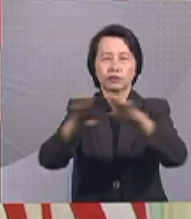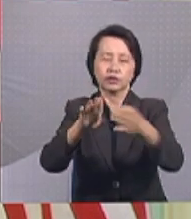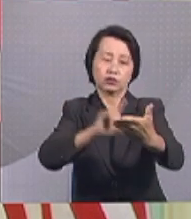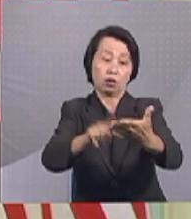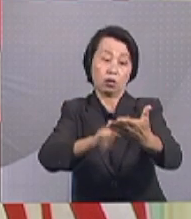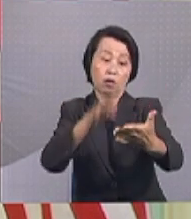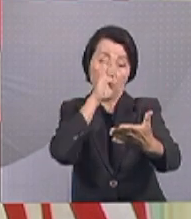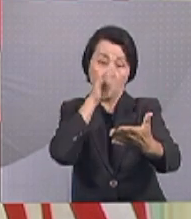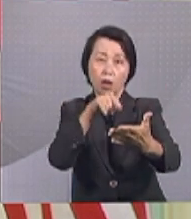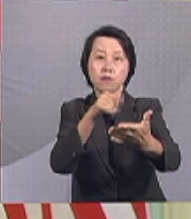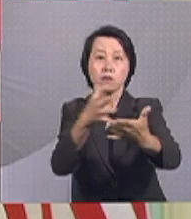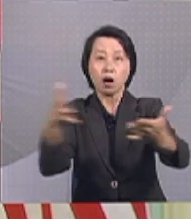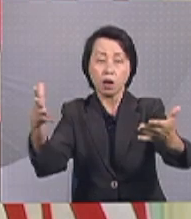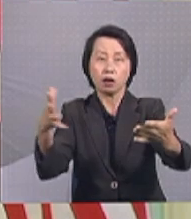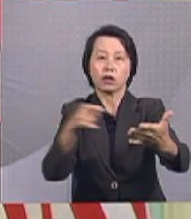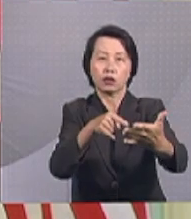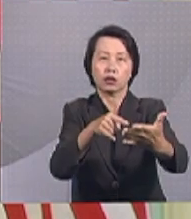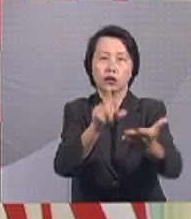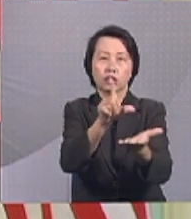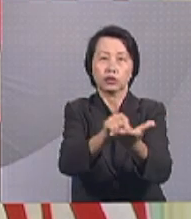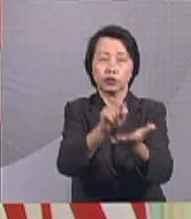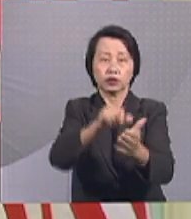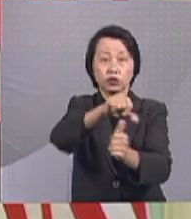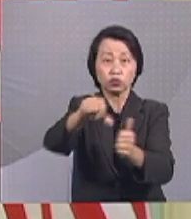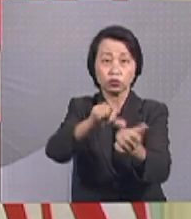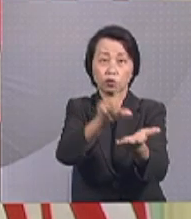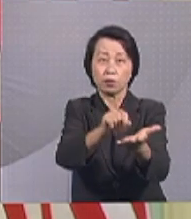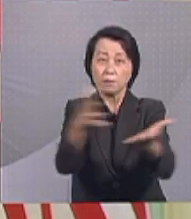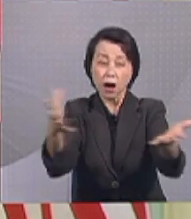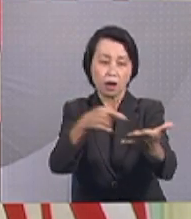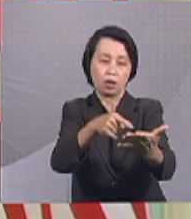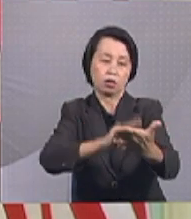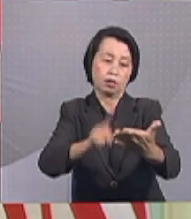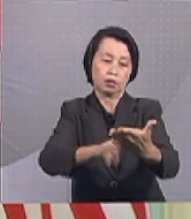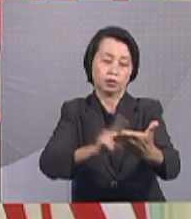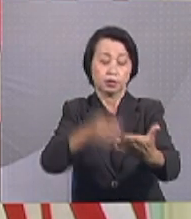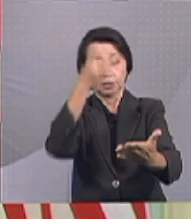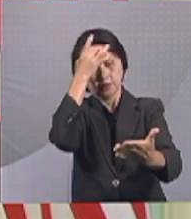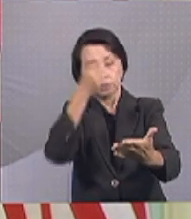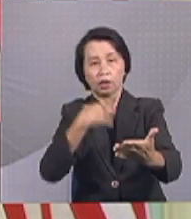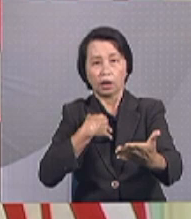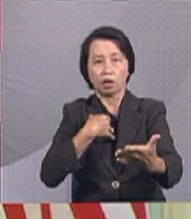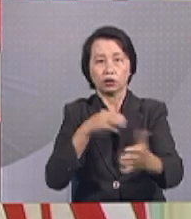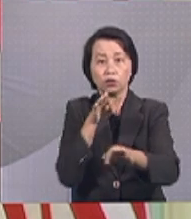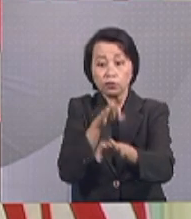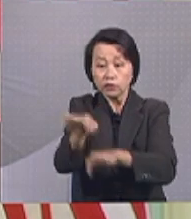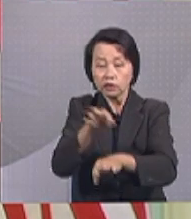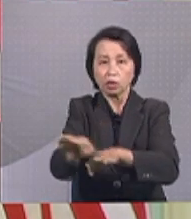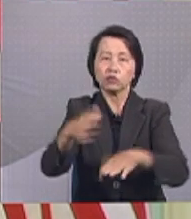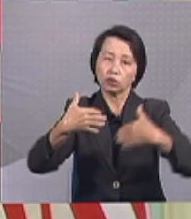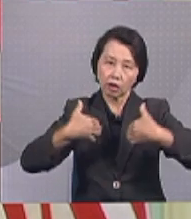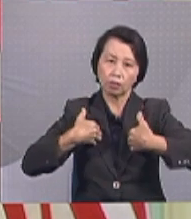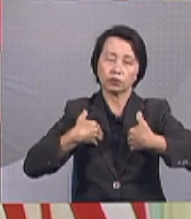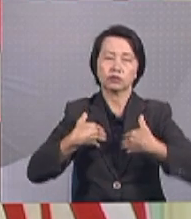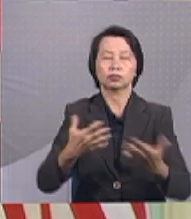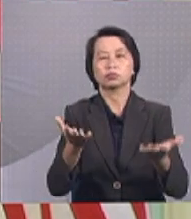tular di media-media sosial kita. Ada juga yang melakukan fitnah dan sebagainya.